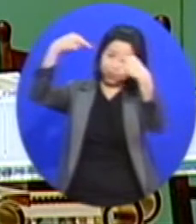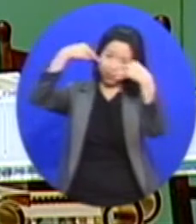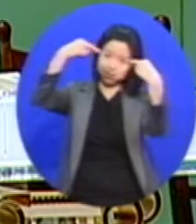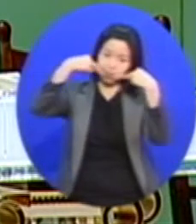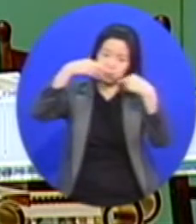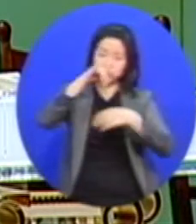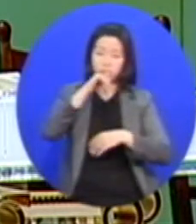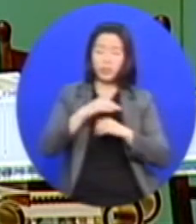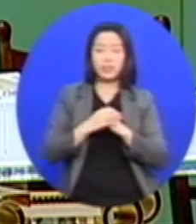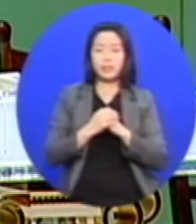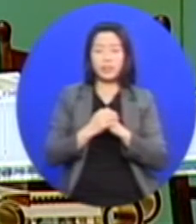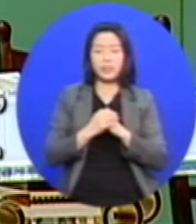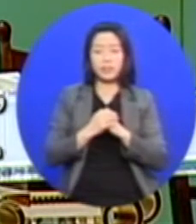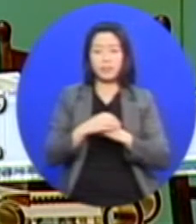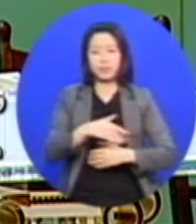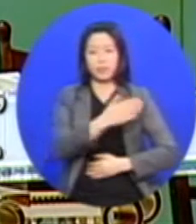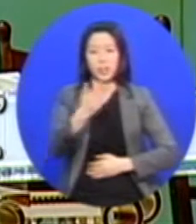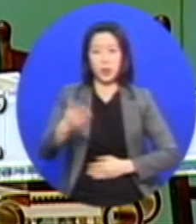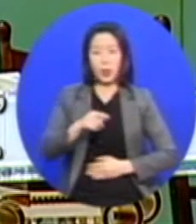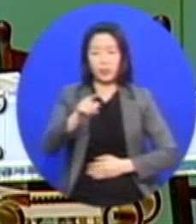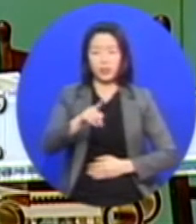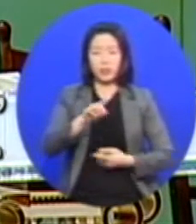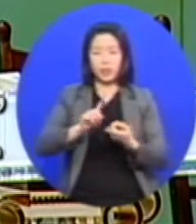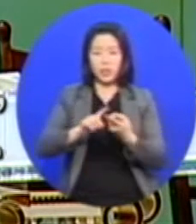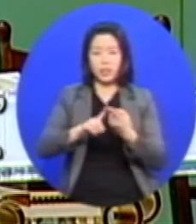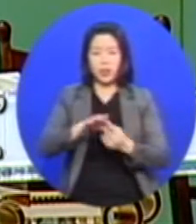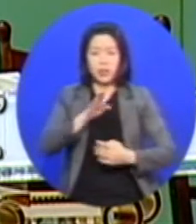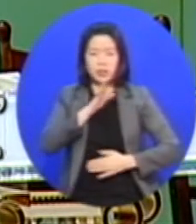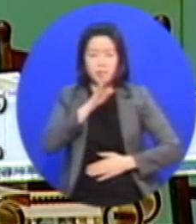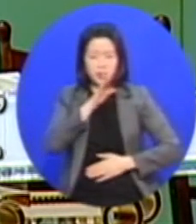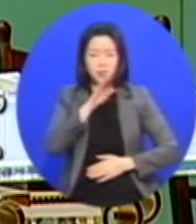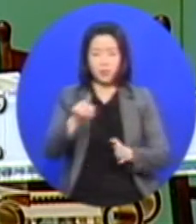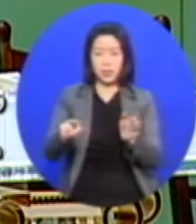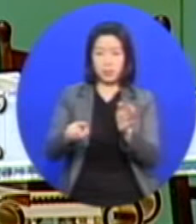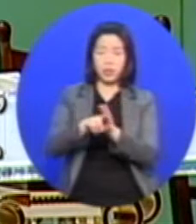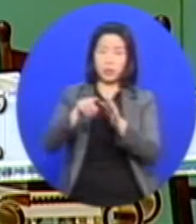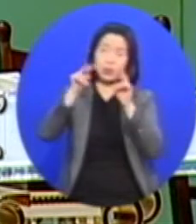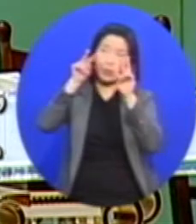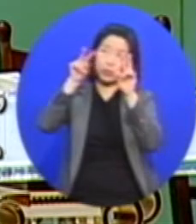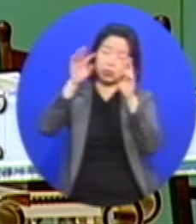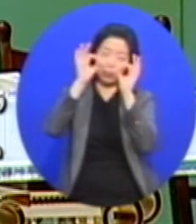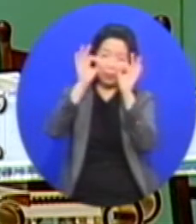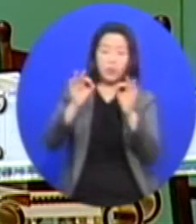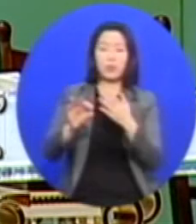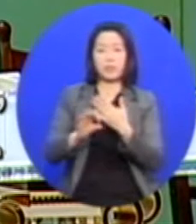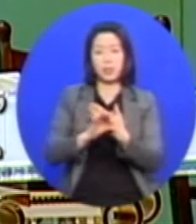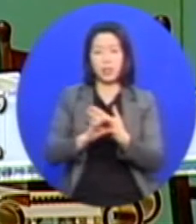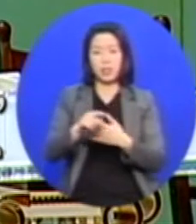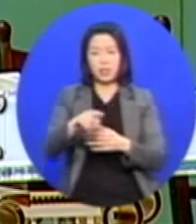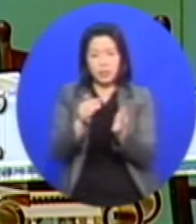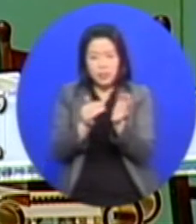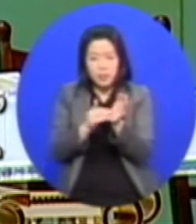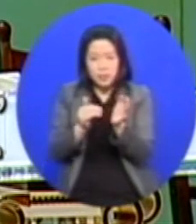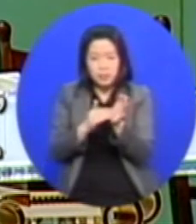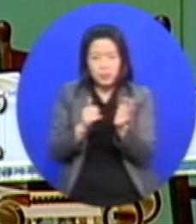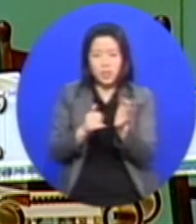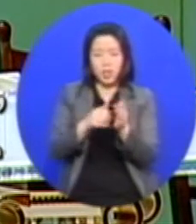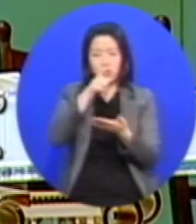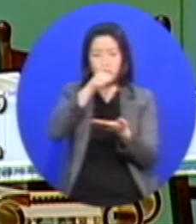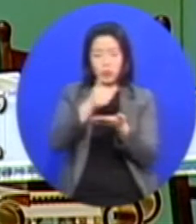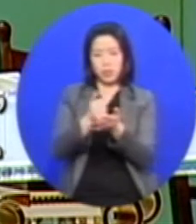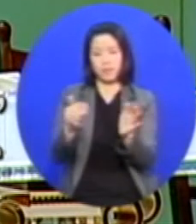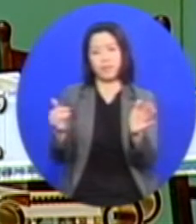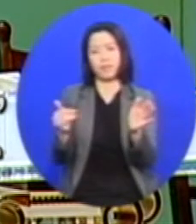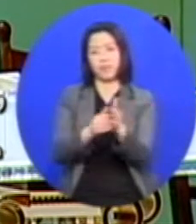있어요 여러분이 그 사실을 정말 믿음으로 바라보게 되면 은밀한 죄 는 끝나요